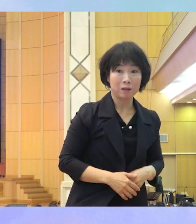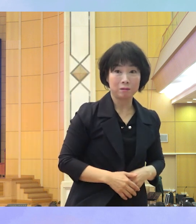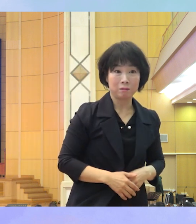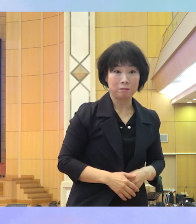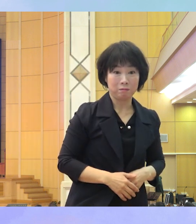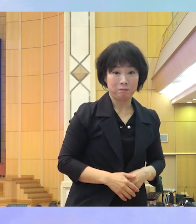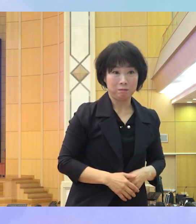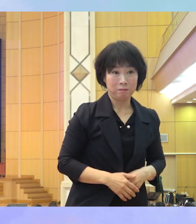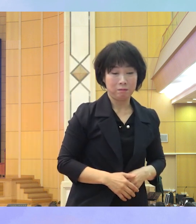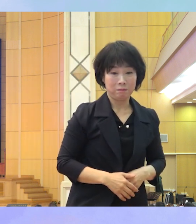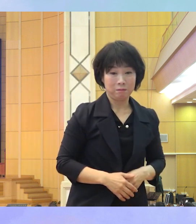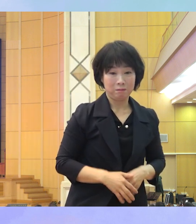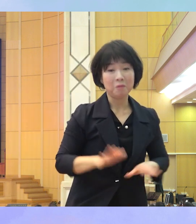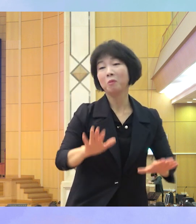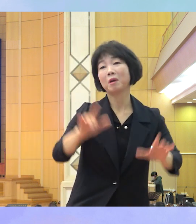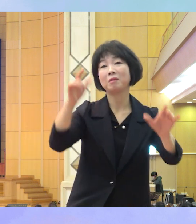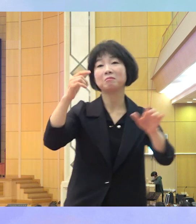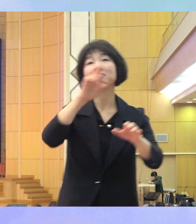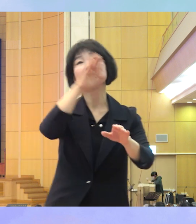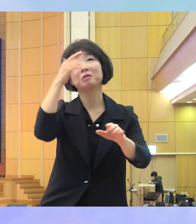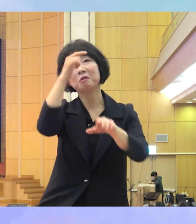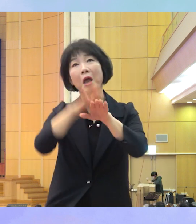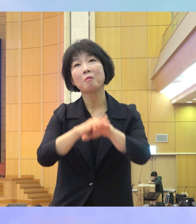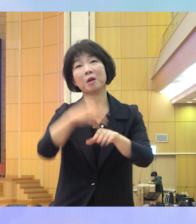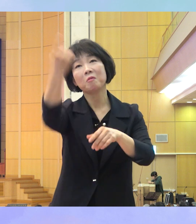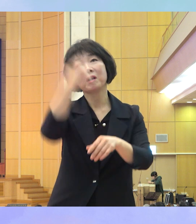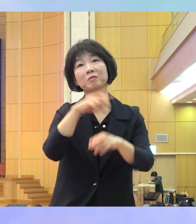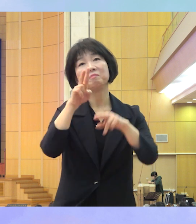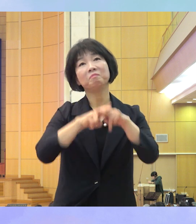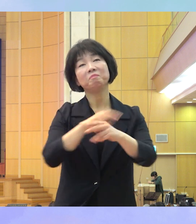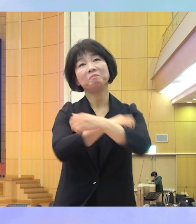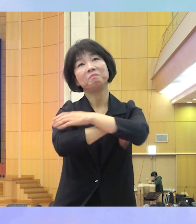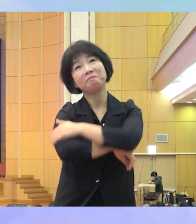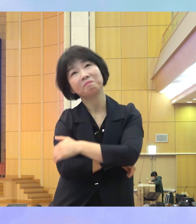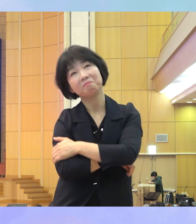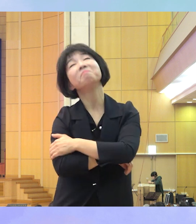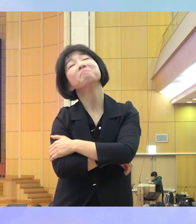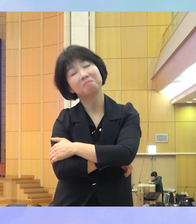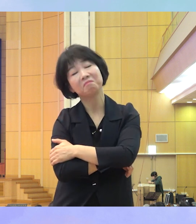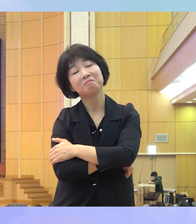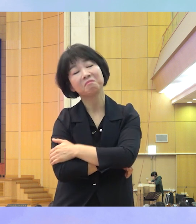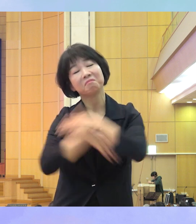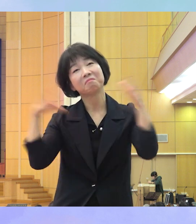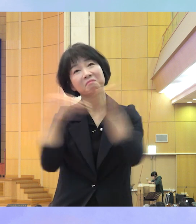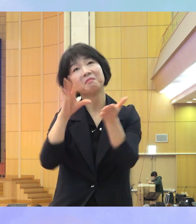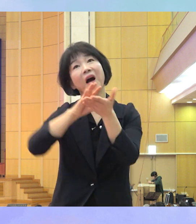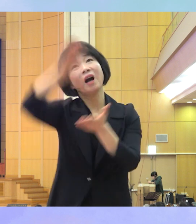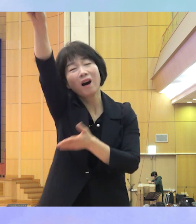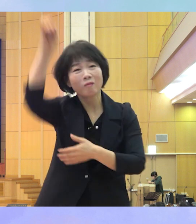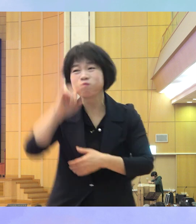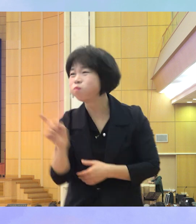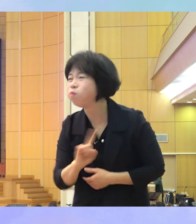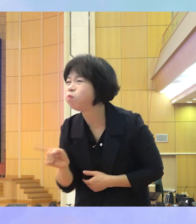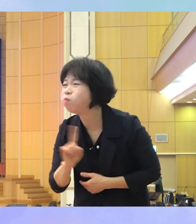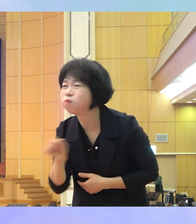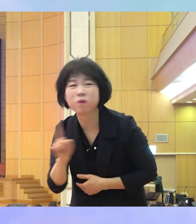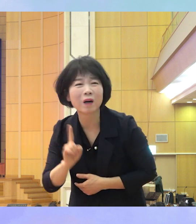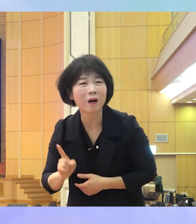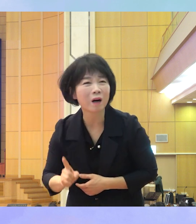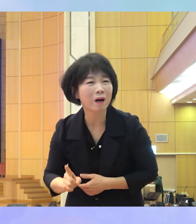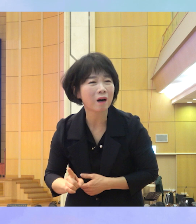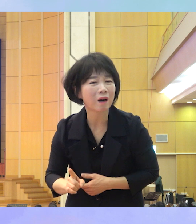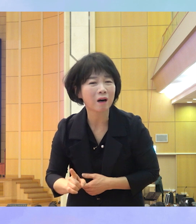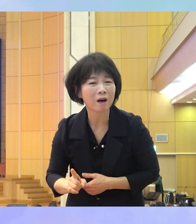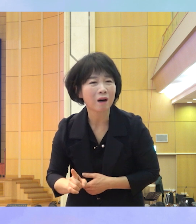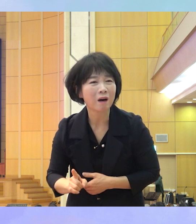손님처럼 와서 앉았다가 그냥 가고 그 다음에 또 잊어버리만 하면 주일날 나와서 한번 예배 드리고 말고, 이러니 뭔 기도도 안 하고 아무것도